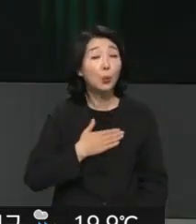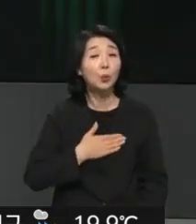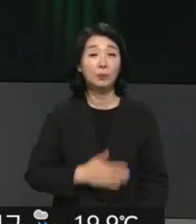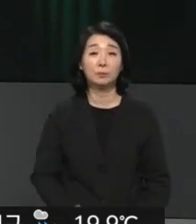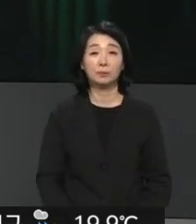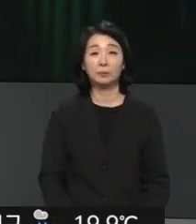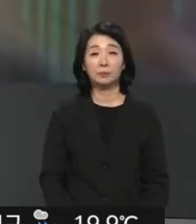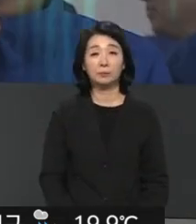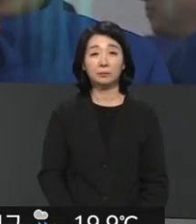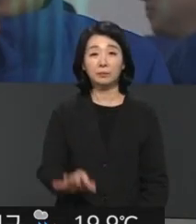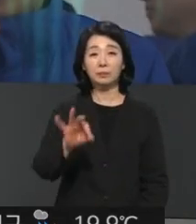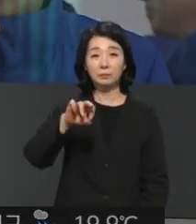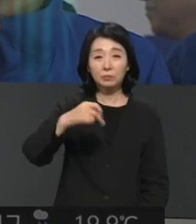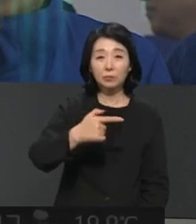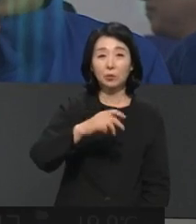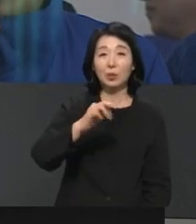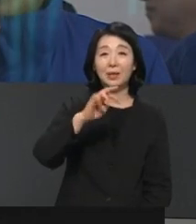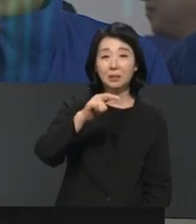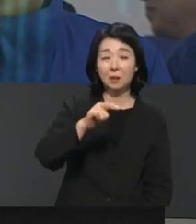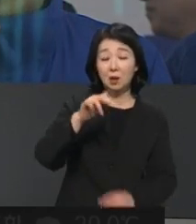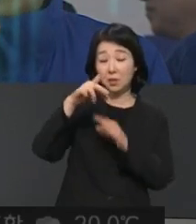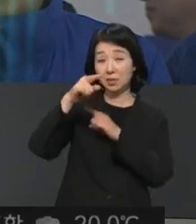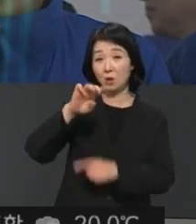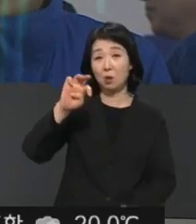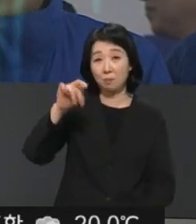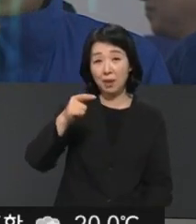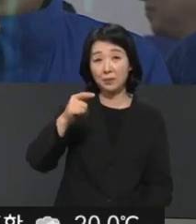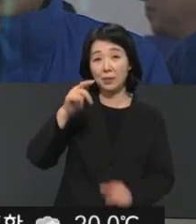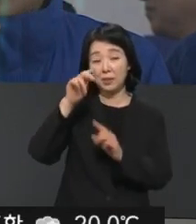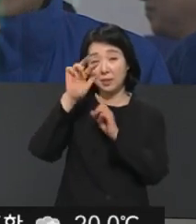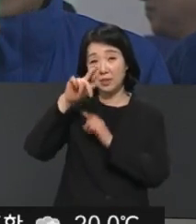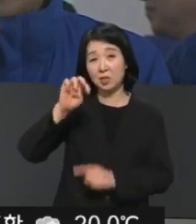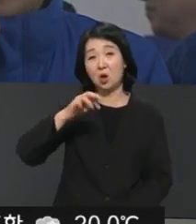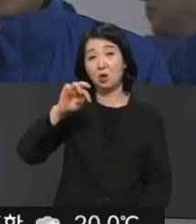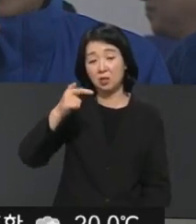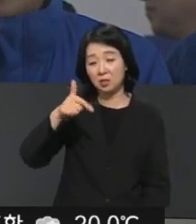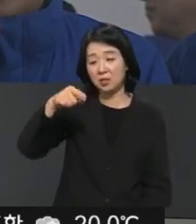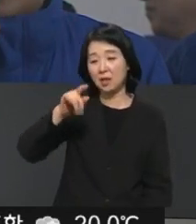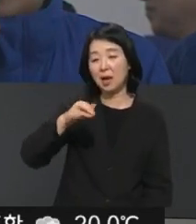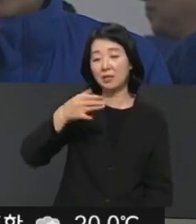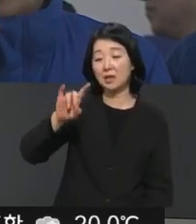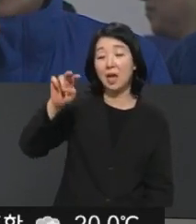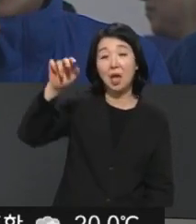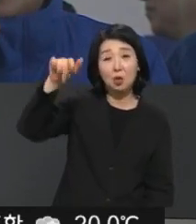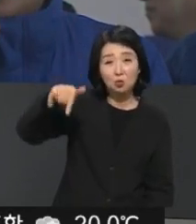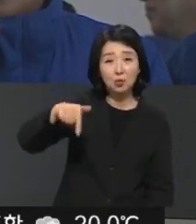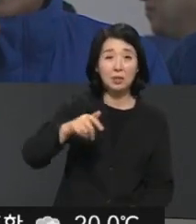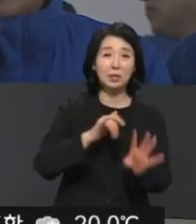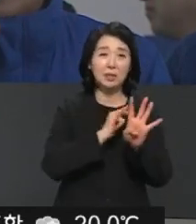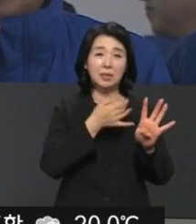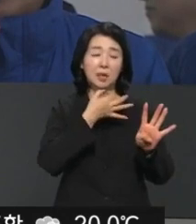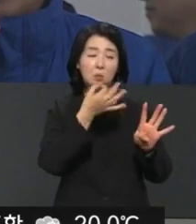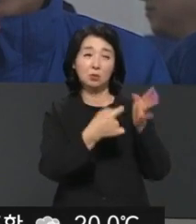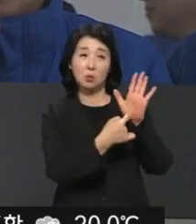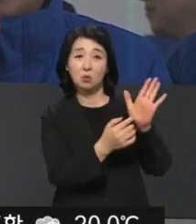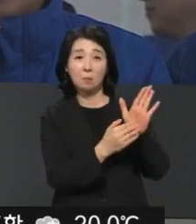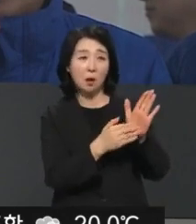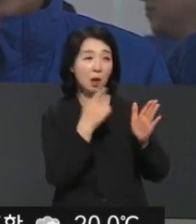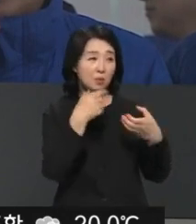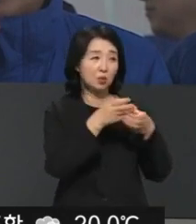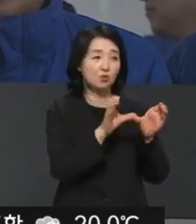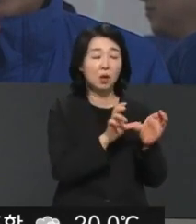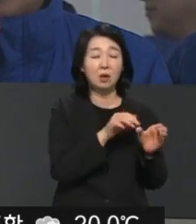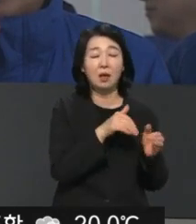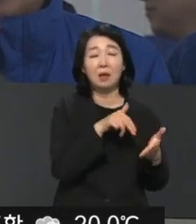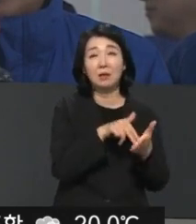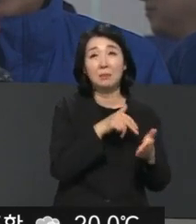네, 윤관석, 이성만, 이정근, 강내구 이렇게 네 사람의 육성이 줄줄이 공개되자 민주당은 당혹스러움을